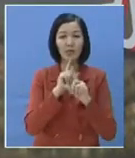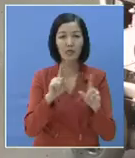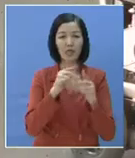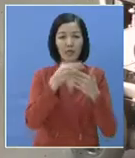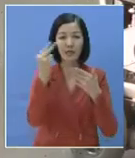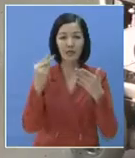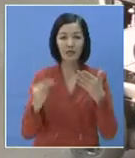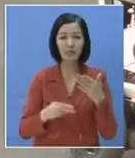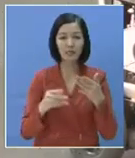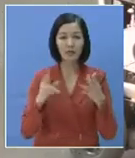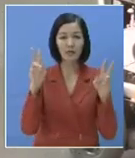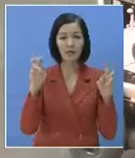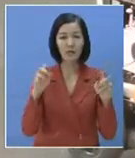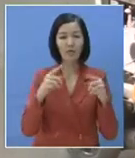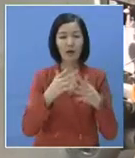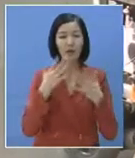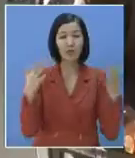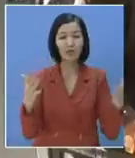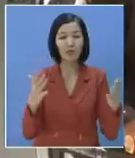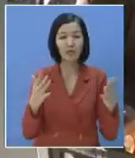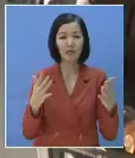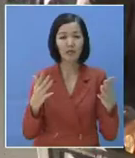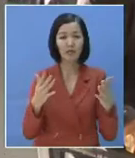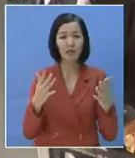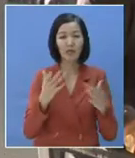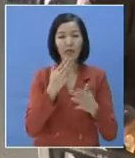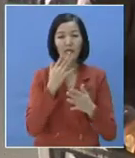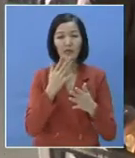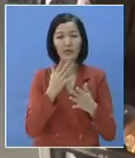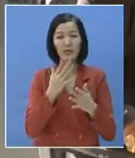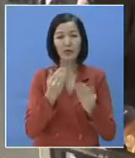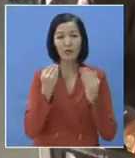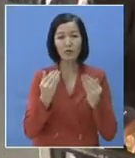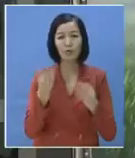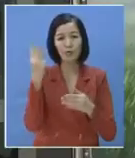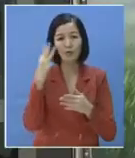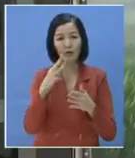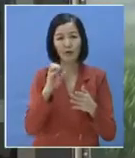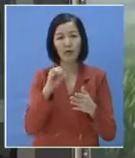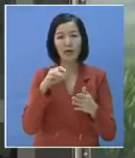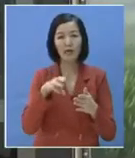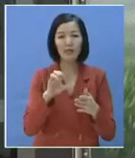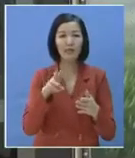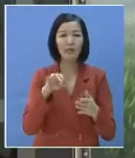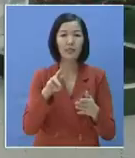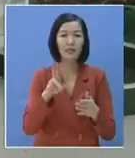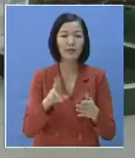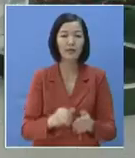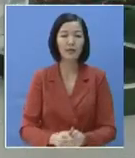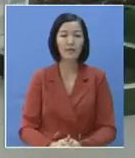картины. Тематика обширная – от произведений с национальным колоритом до современного арт-стиля.